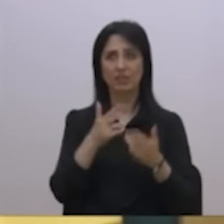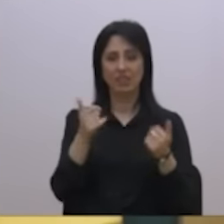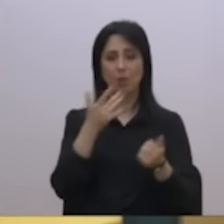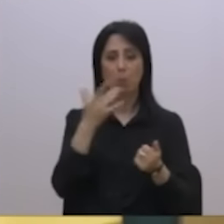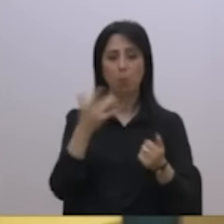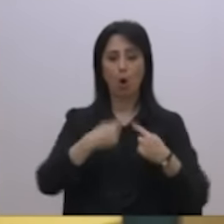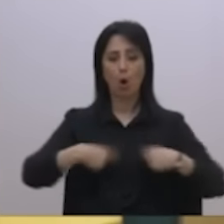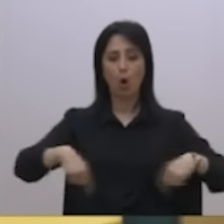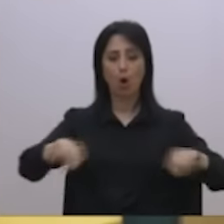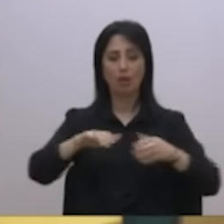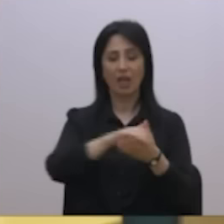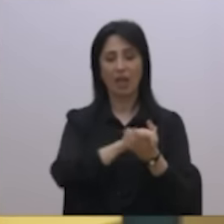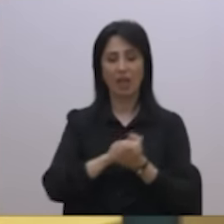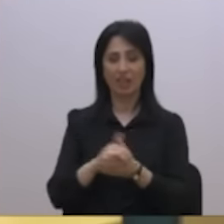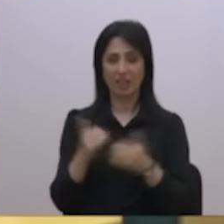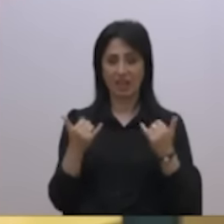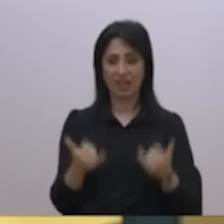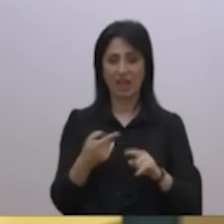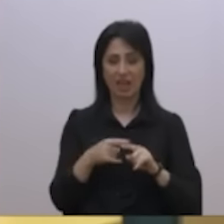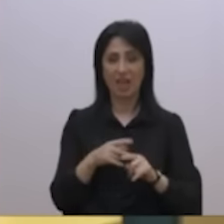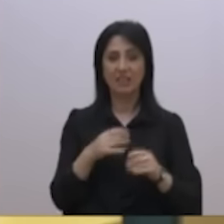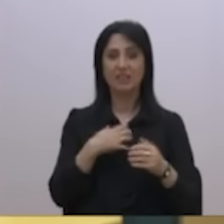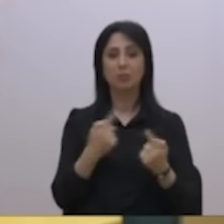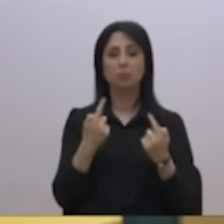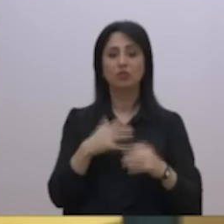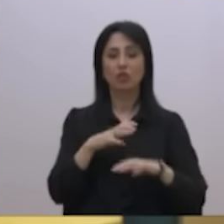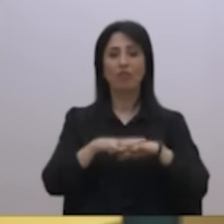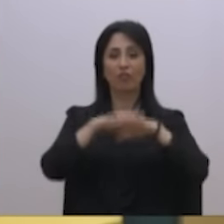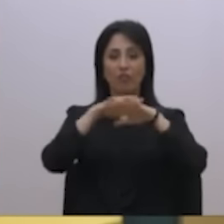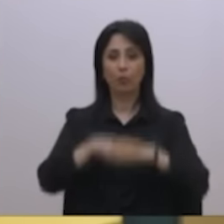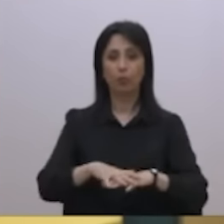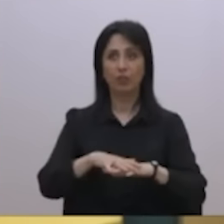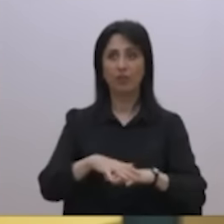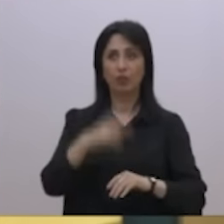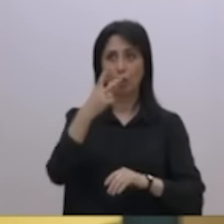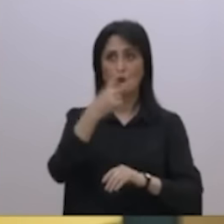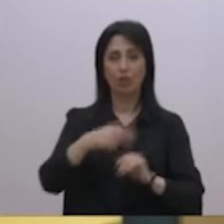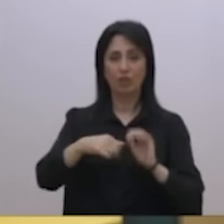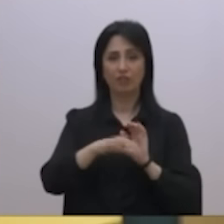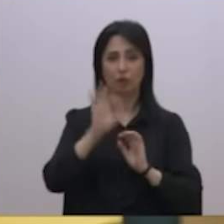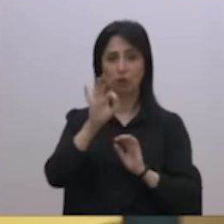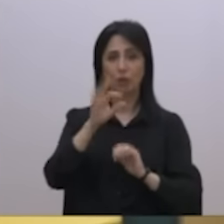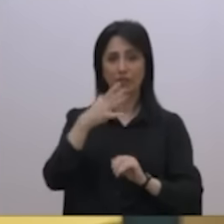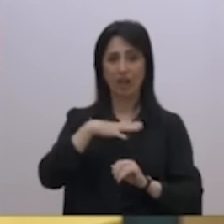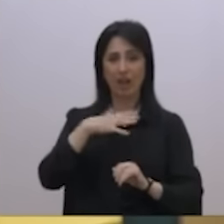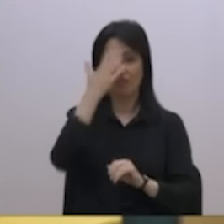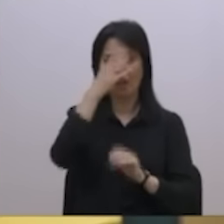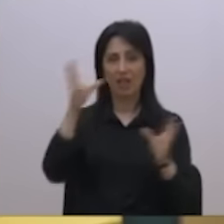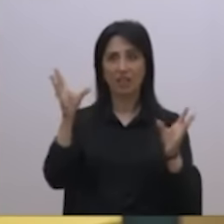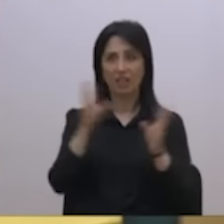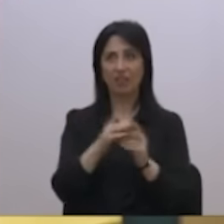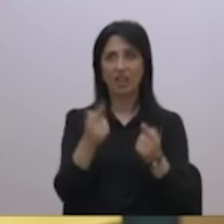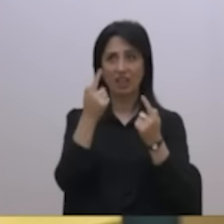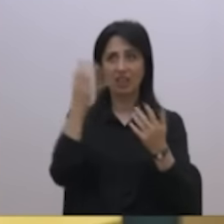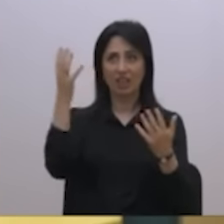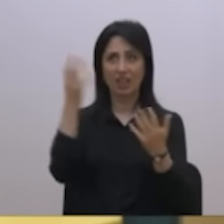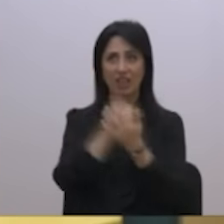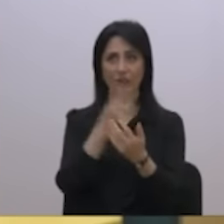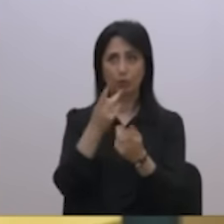პოლიტიკური სპექტრის ერთიანობაა ახლა ის მნიშვნელოვანი ფუნდამენტი, რომელმაც 26 ოქტომბერს ქართველ ხალხთან ერთად დიდი გამარჯვება